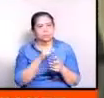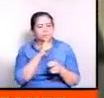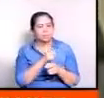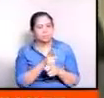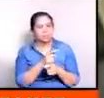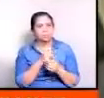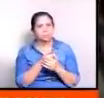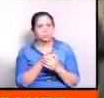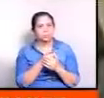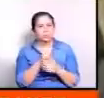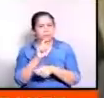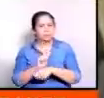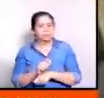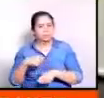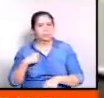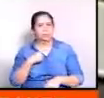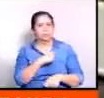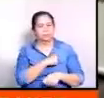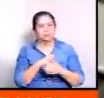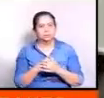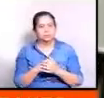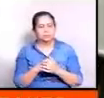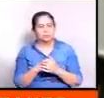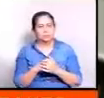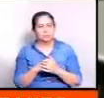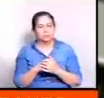talagang tradisyon dito sa Senate na